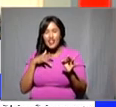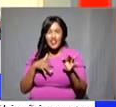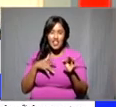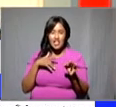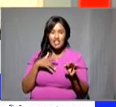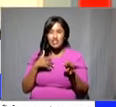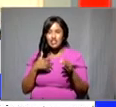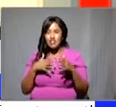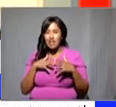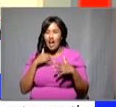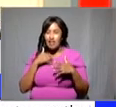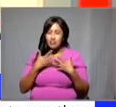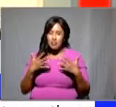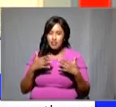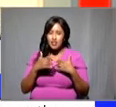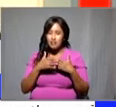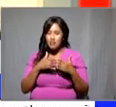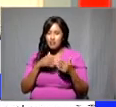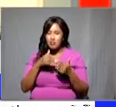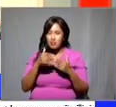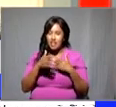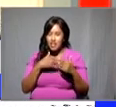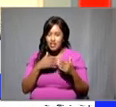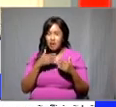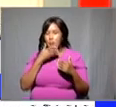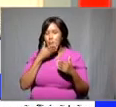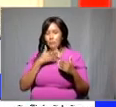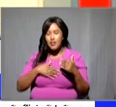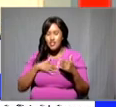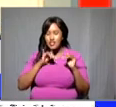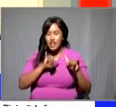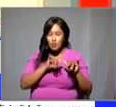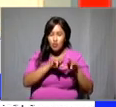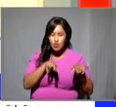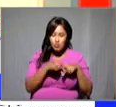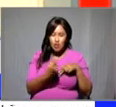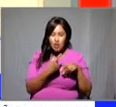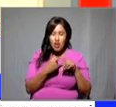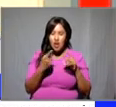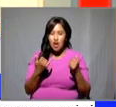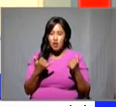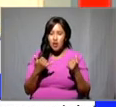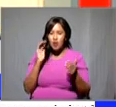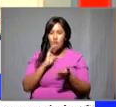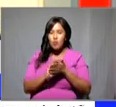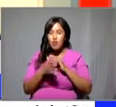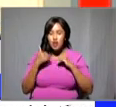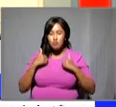na kaundu theinie waku wiige keherine wakahinda gaka hatire kabuni kana mundu